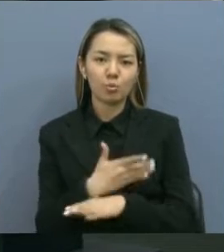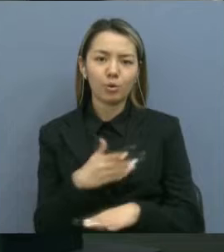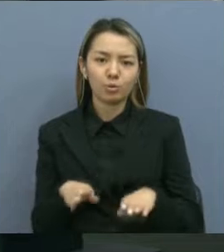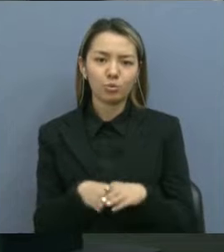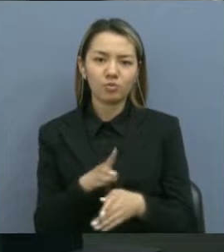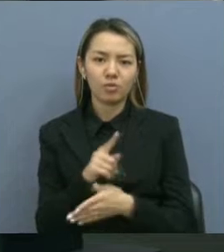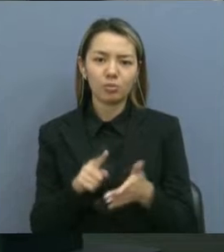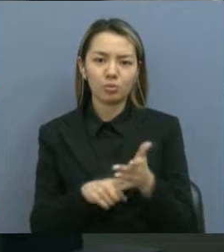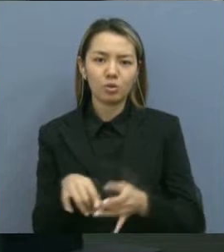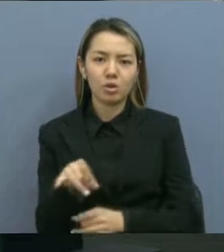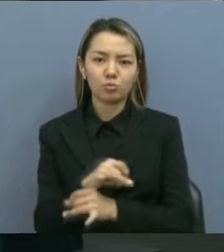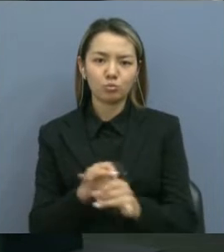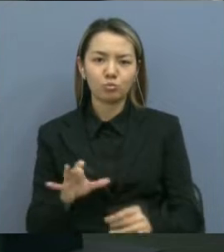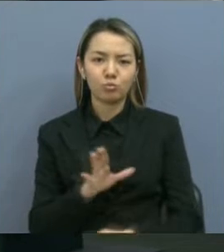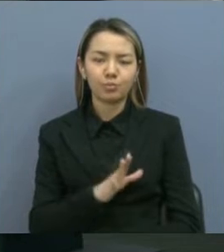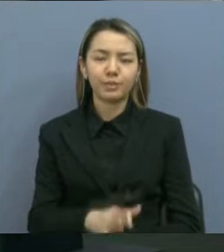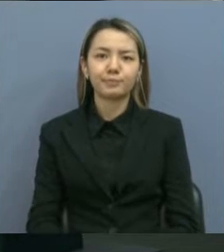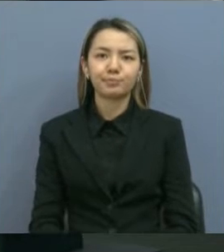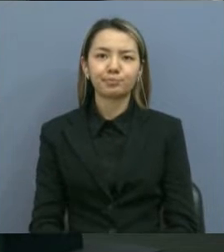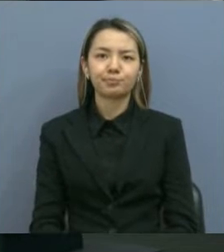мәселелерде сөз болды.